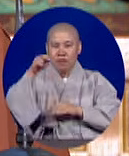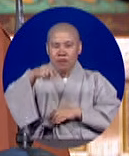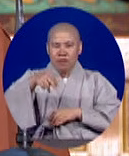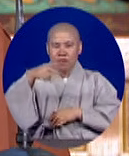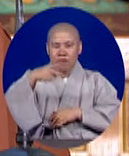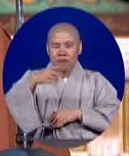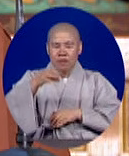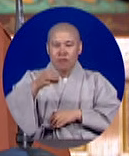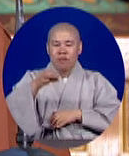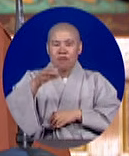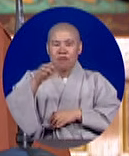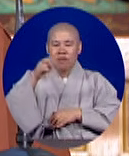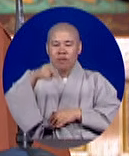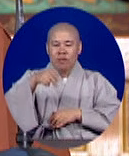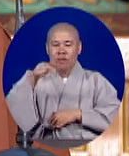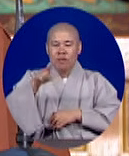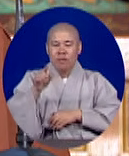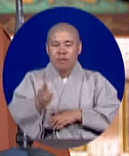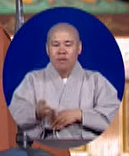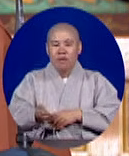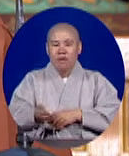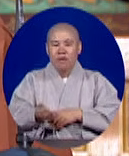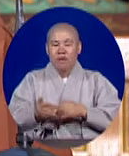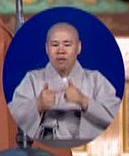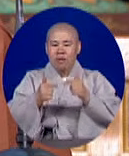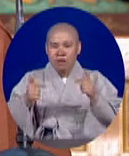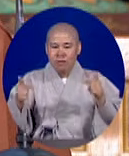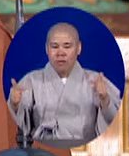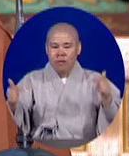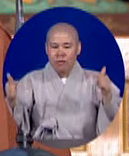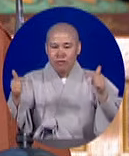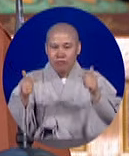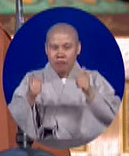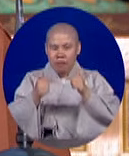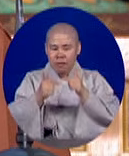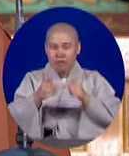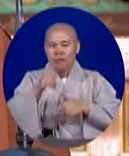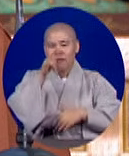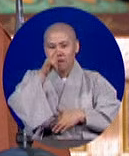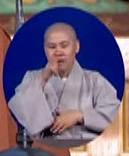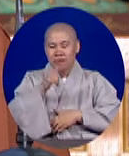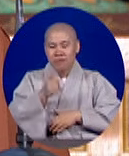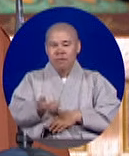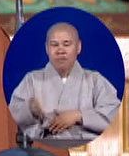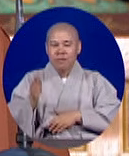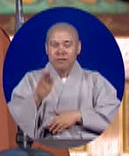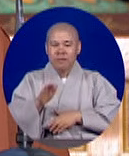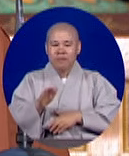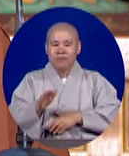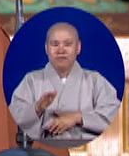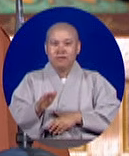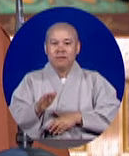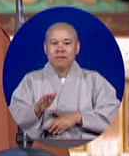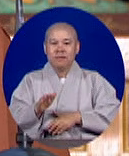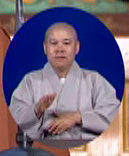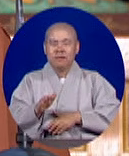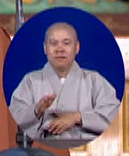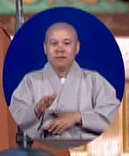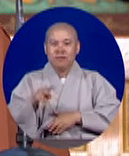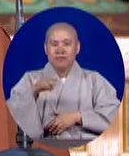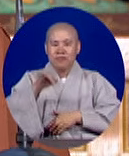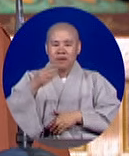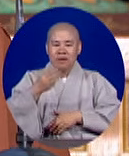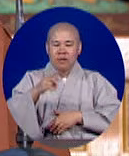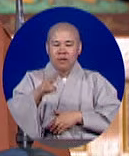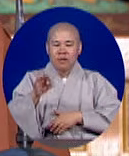유증유감인데 불어나는 것도 있고 줄어드는 것도 있거든요. 그런데 이